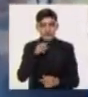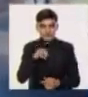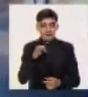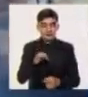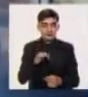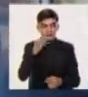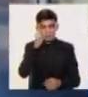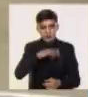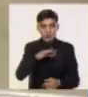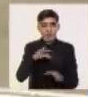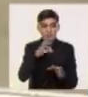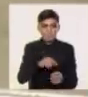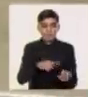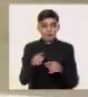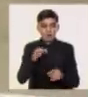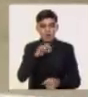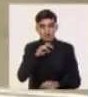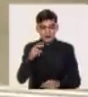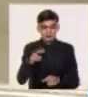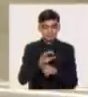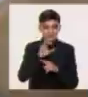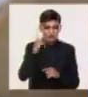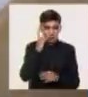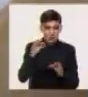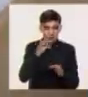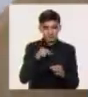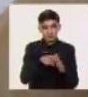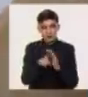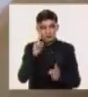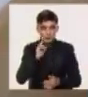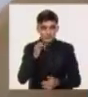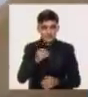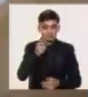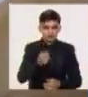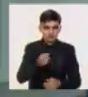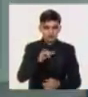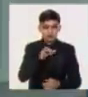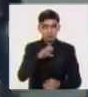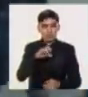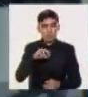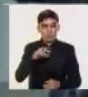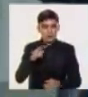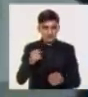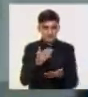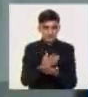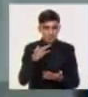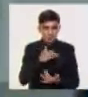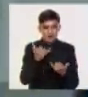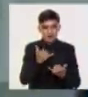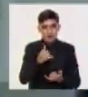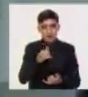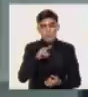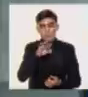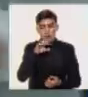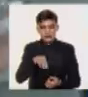помощи предпринимателям массовый переход на онлайн-переводы связывает с удобством и дешевизной услуги. На сегодняшний момент через